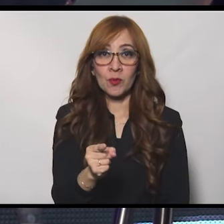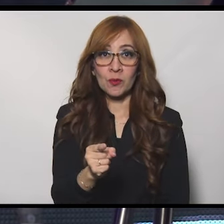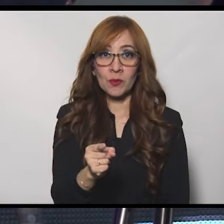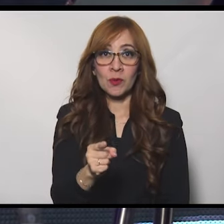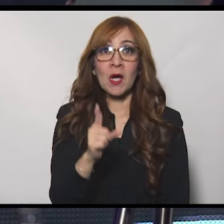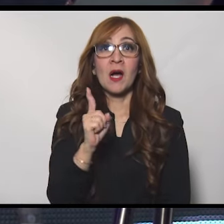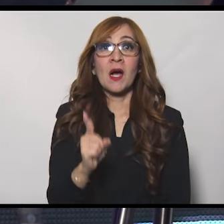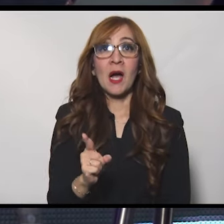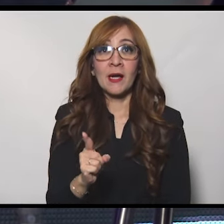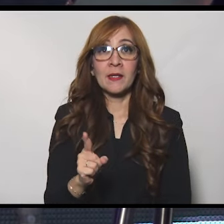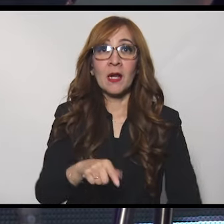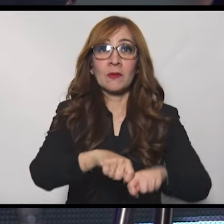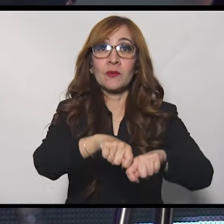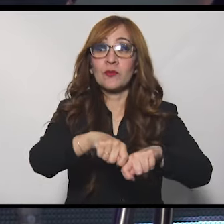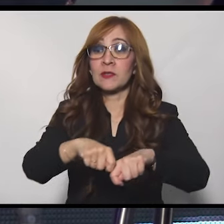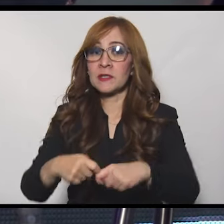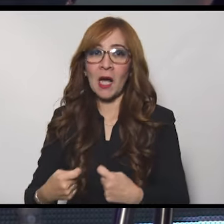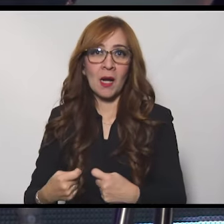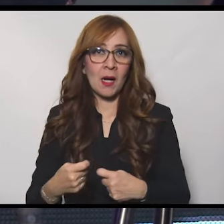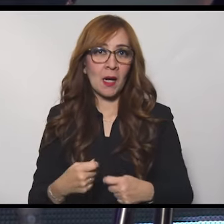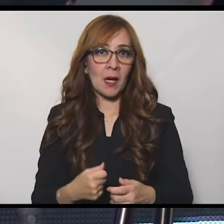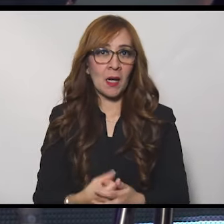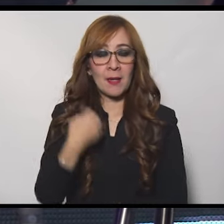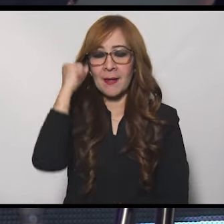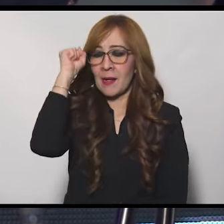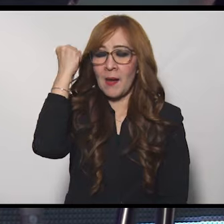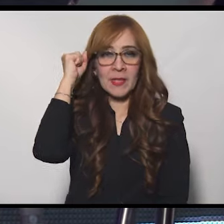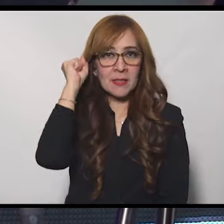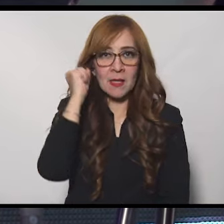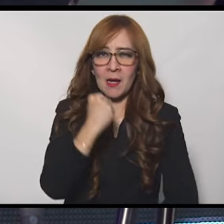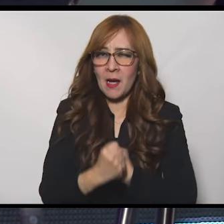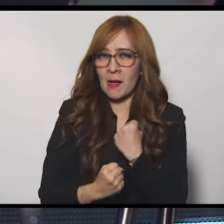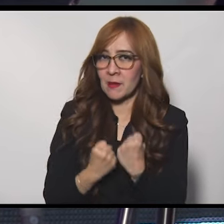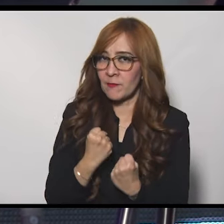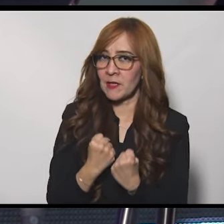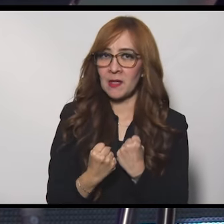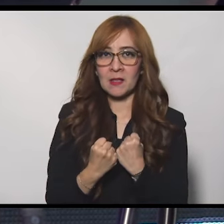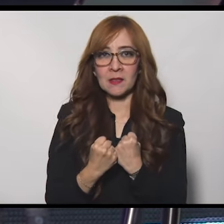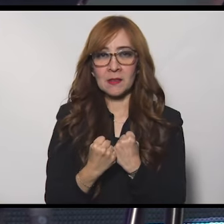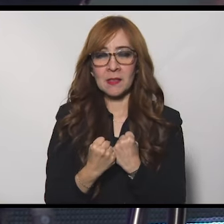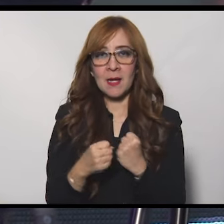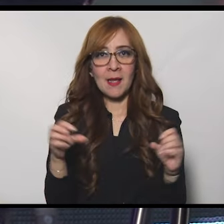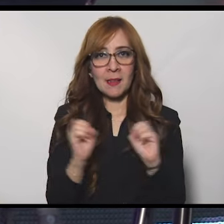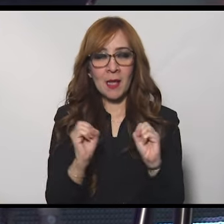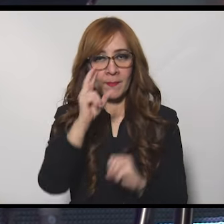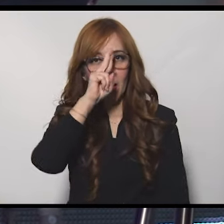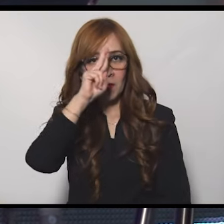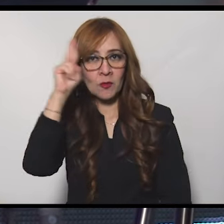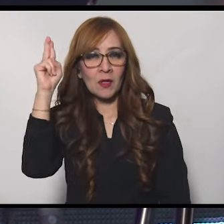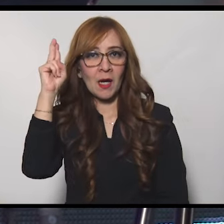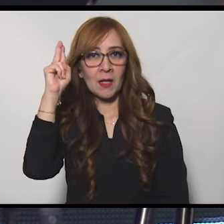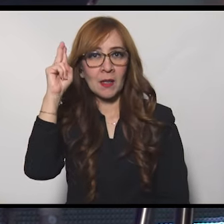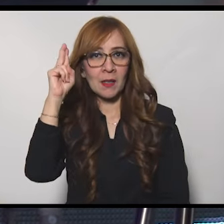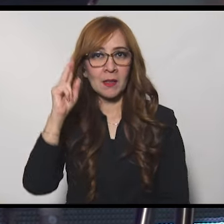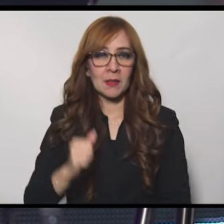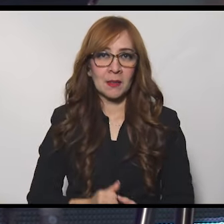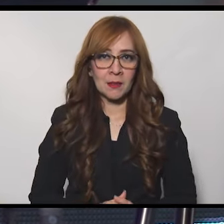hanyalah rempah-rempah, gak bisa ngapa-ngapain. Tanpa Tuhan,